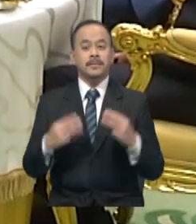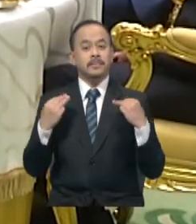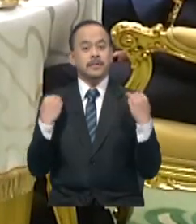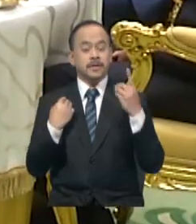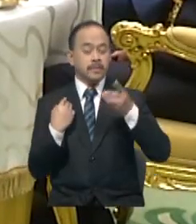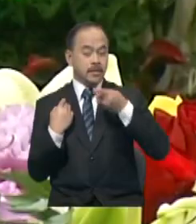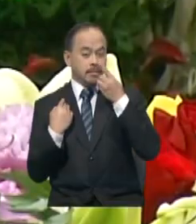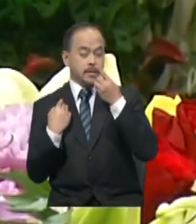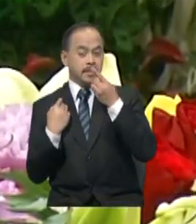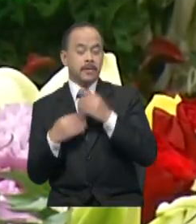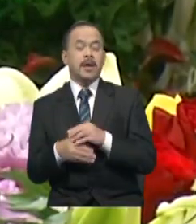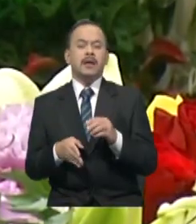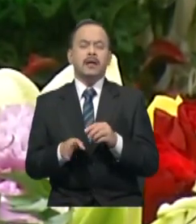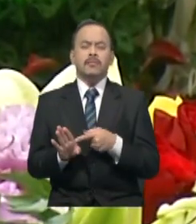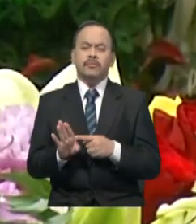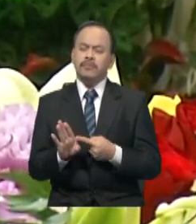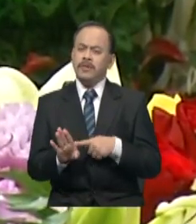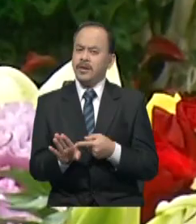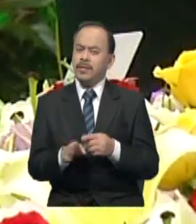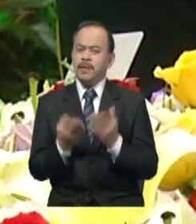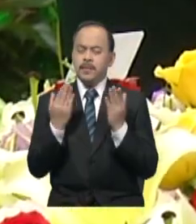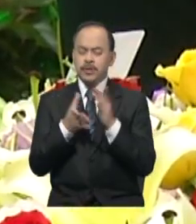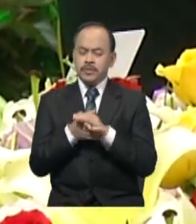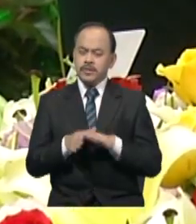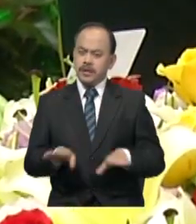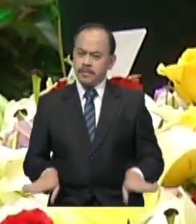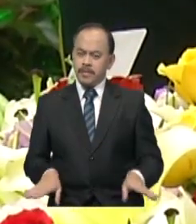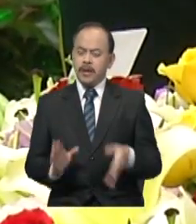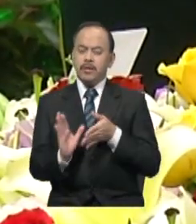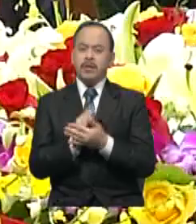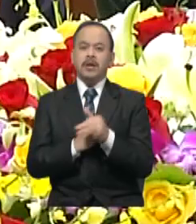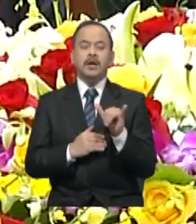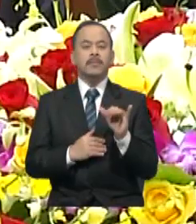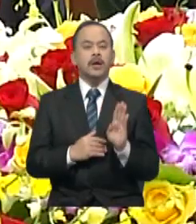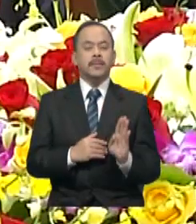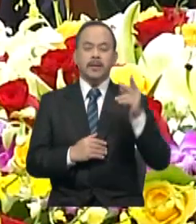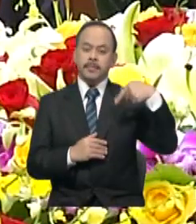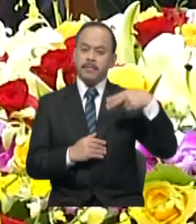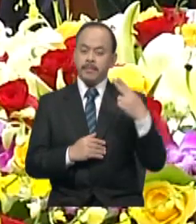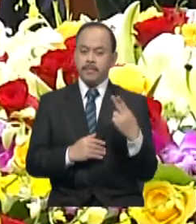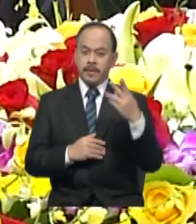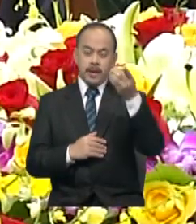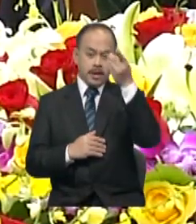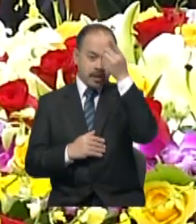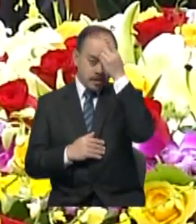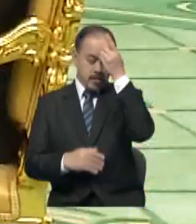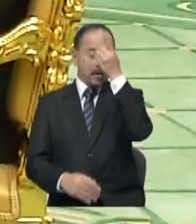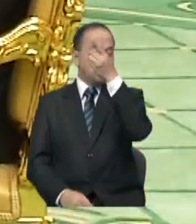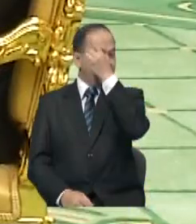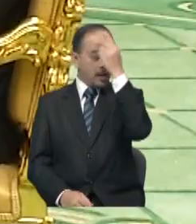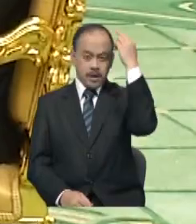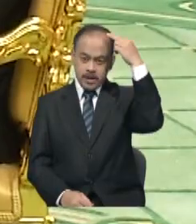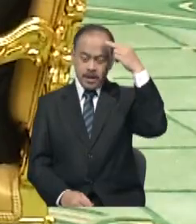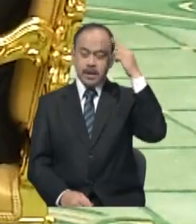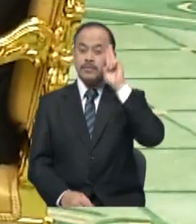Majlis santap malam rasmi dimulakan dengan bacaan doa selamat oleh Yang Berhormat PIHIN Datuk Seri Maharaja Datuk Paduka Seri Setia